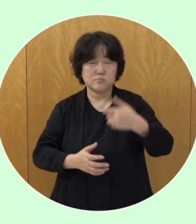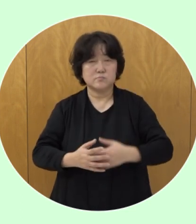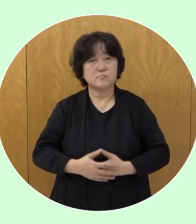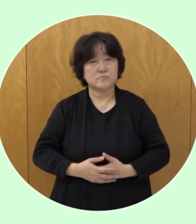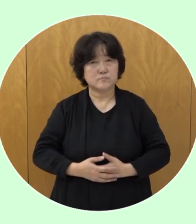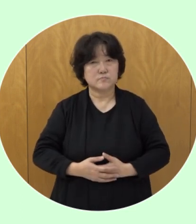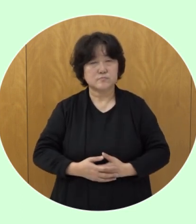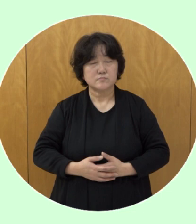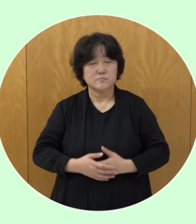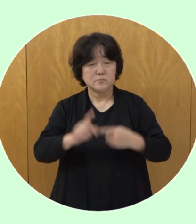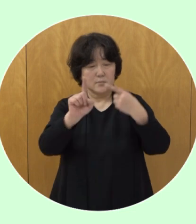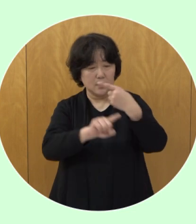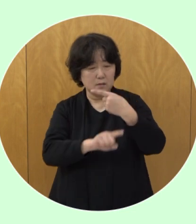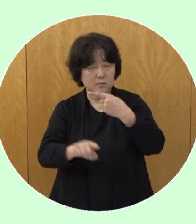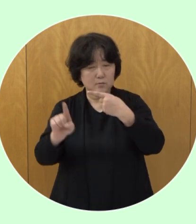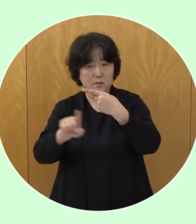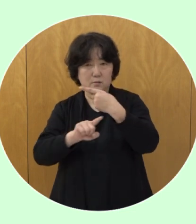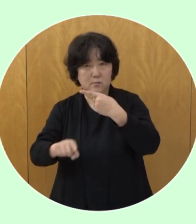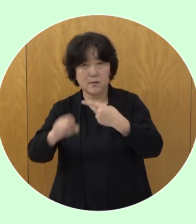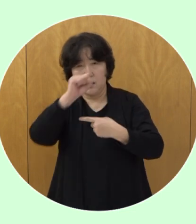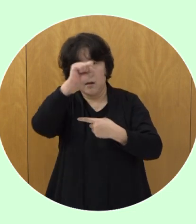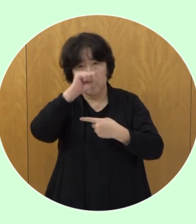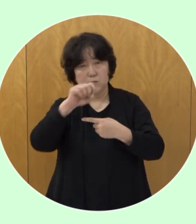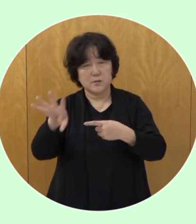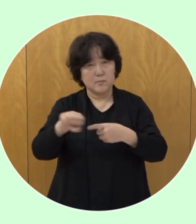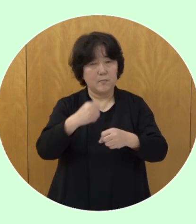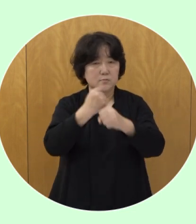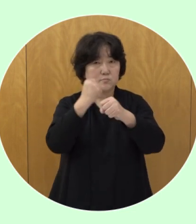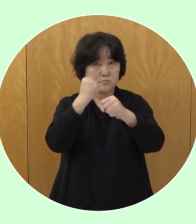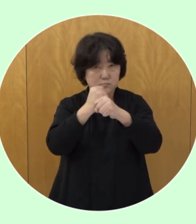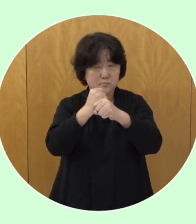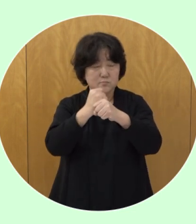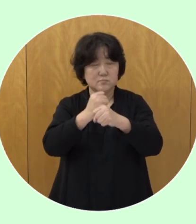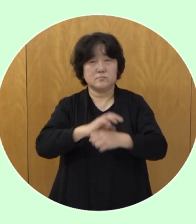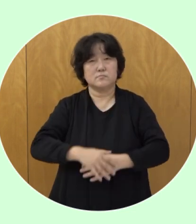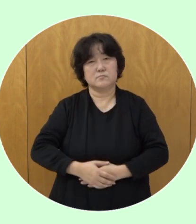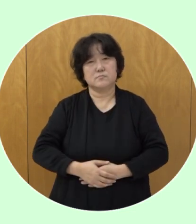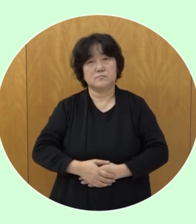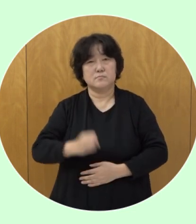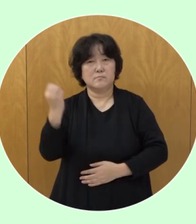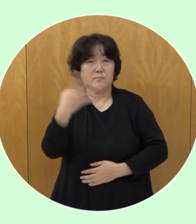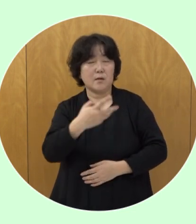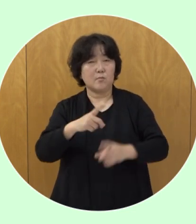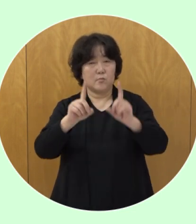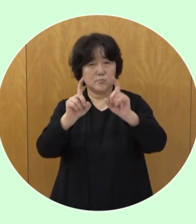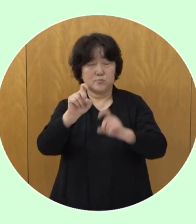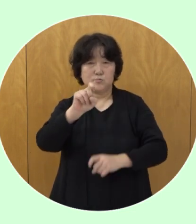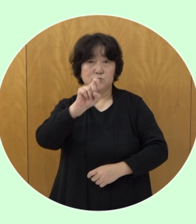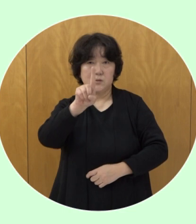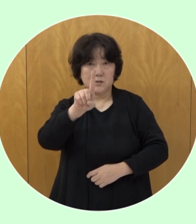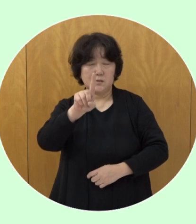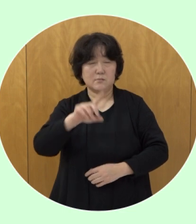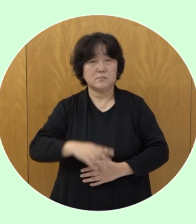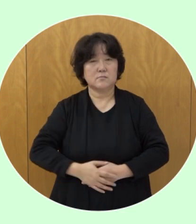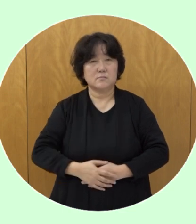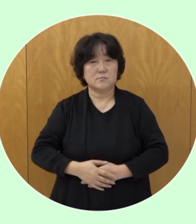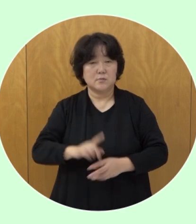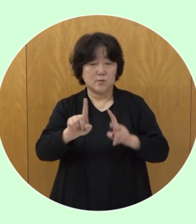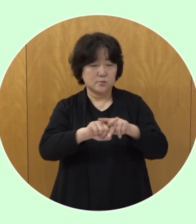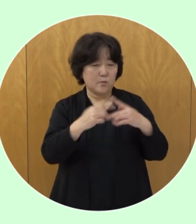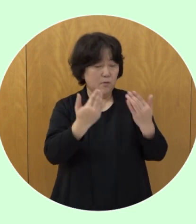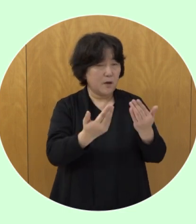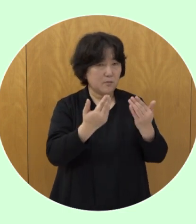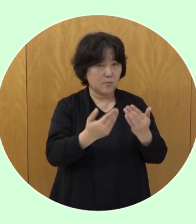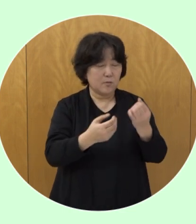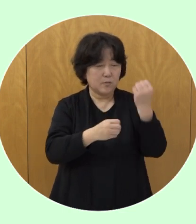人一人が輝く今治のソースでございます。番号の11でございますが、小学校での基礎学